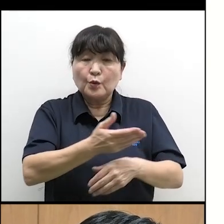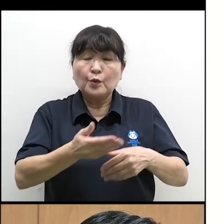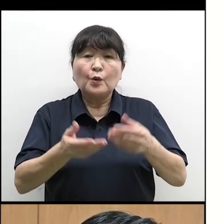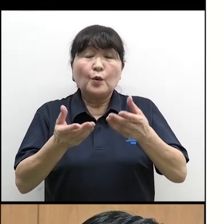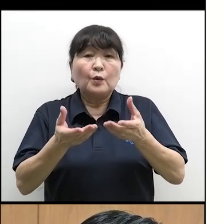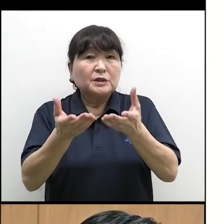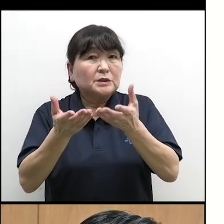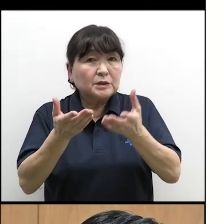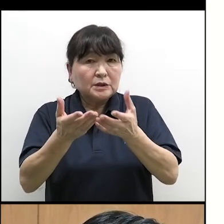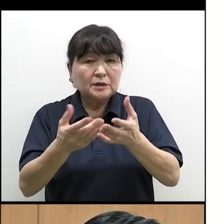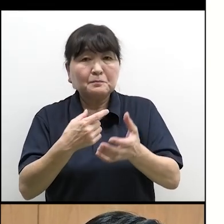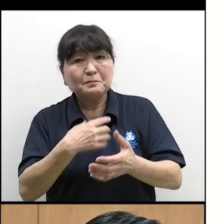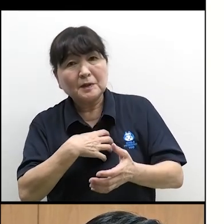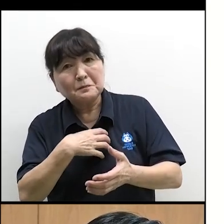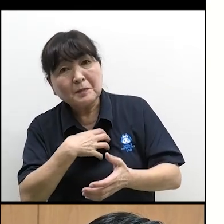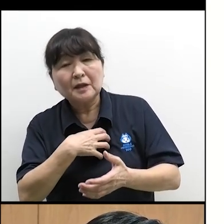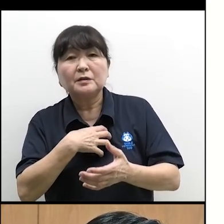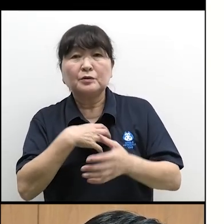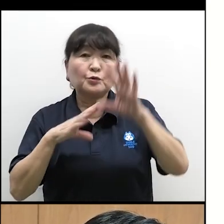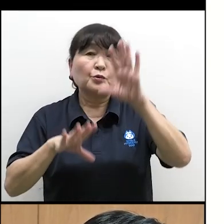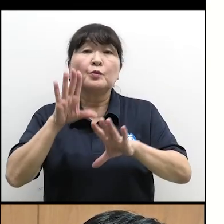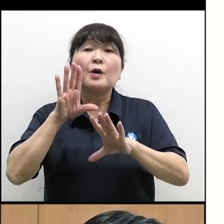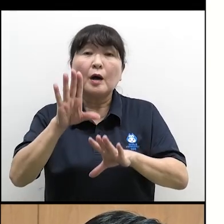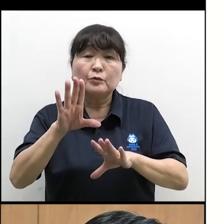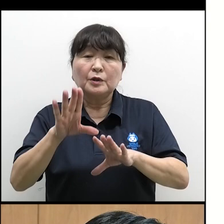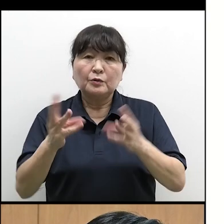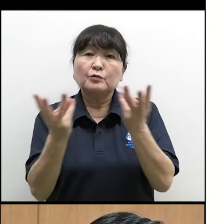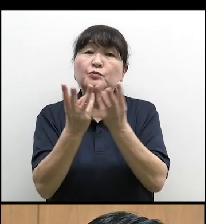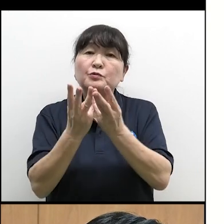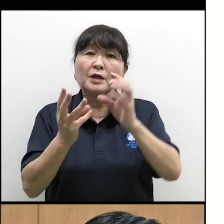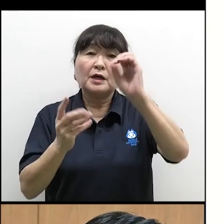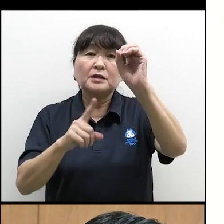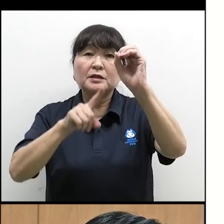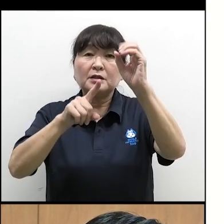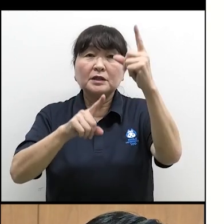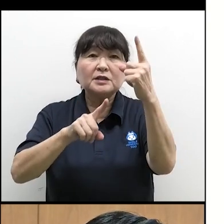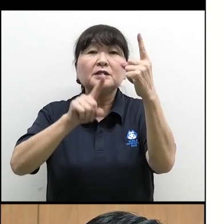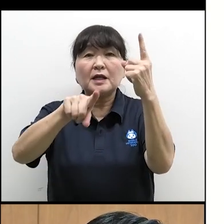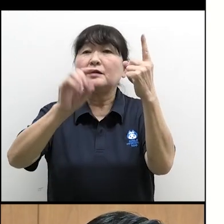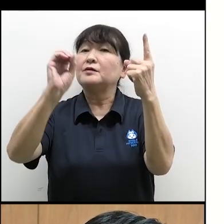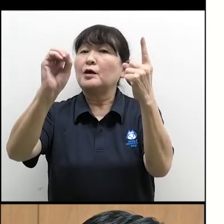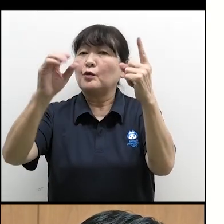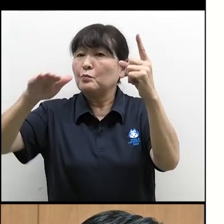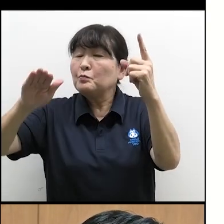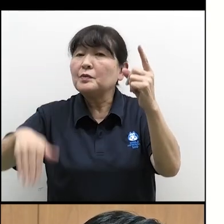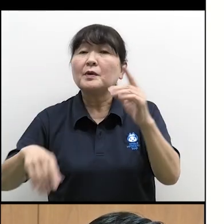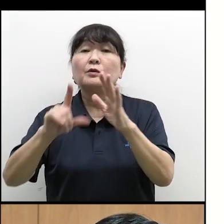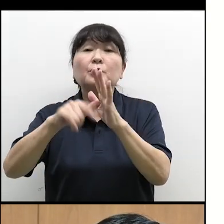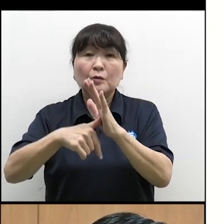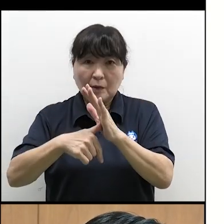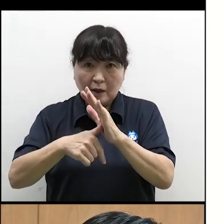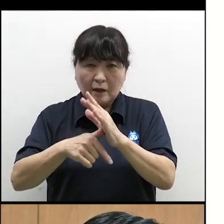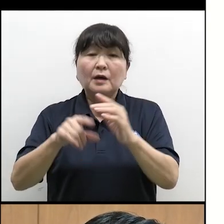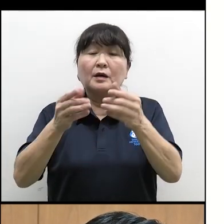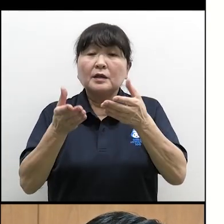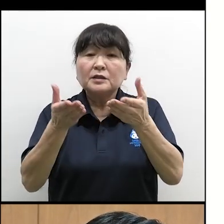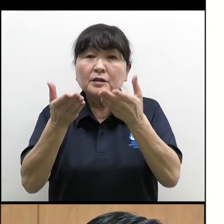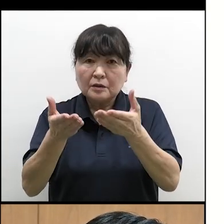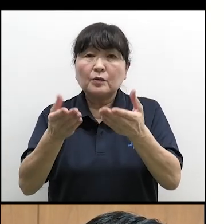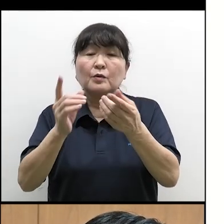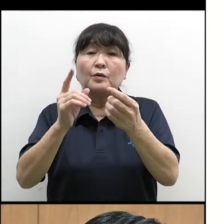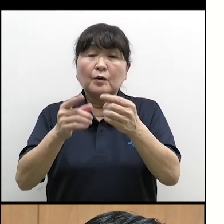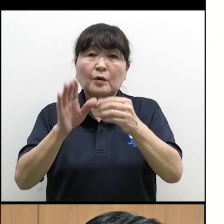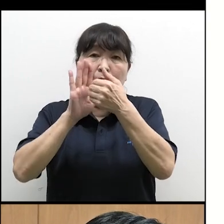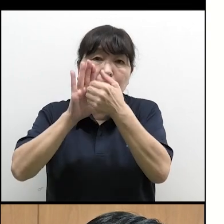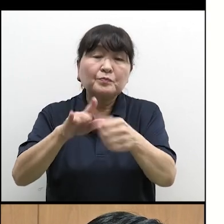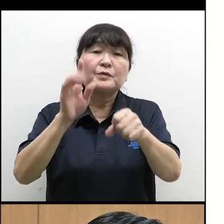結果的に 1.0 未満であると診断された場合、耐震改修補助を受けることができます。こちらも追